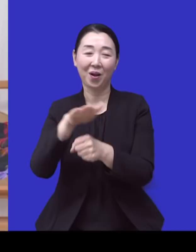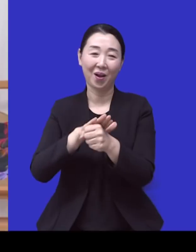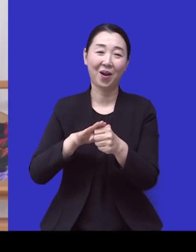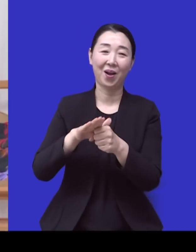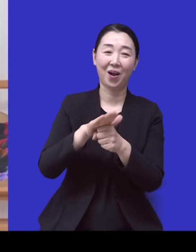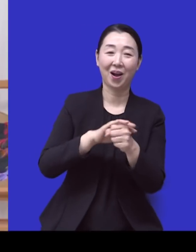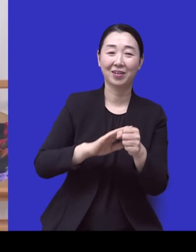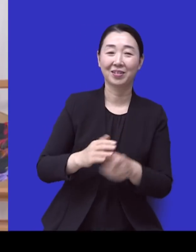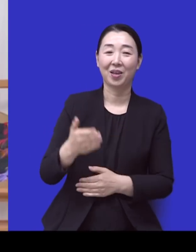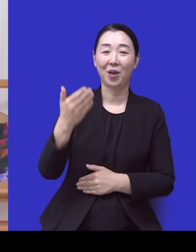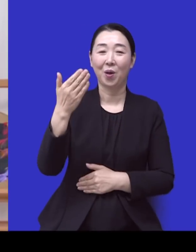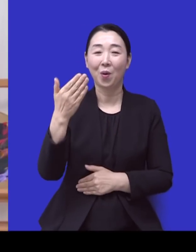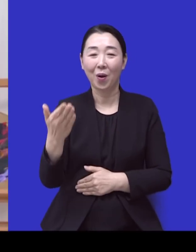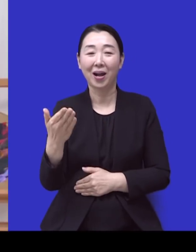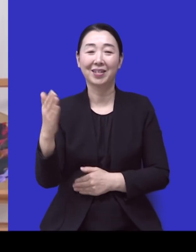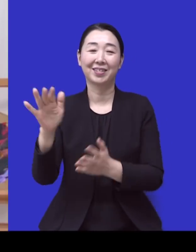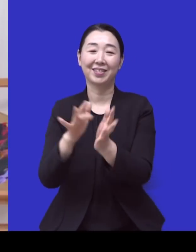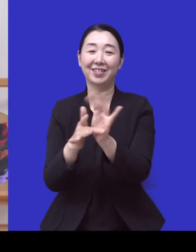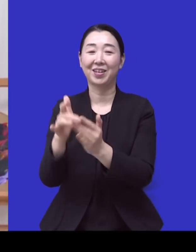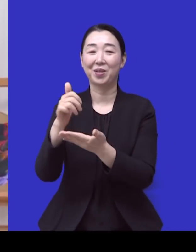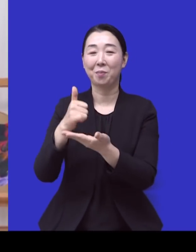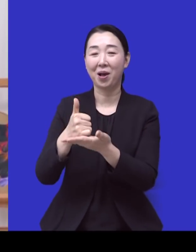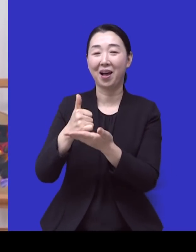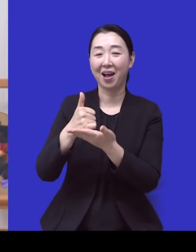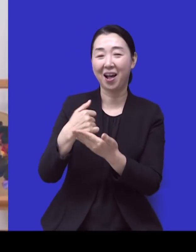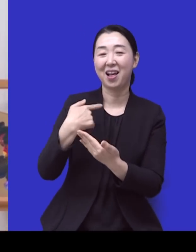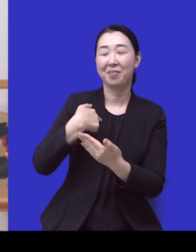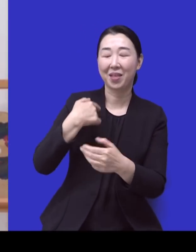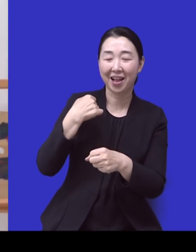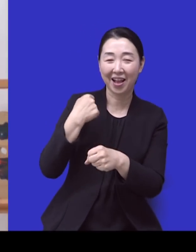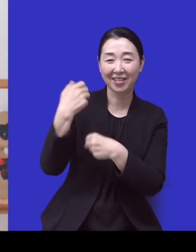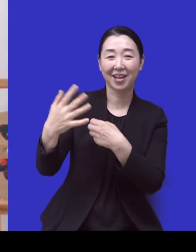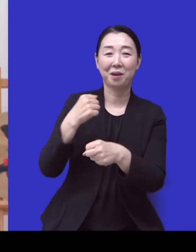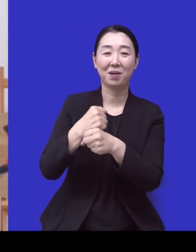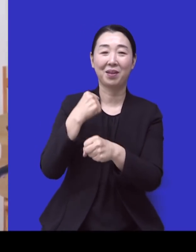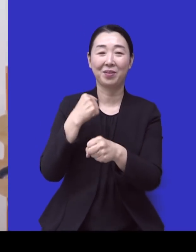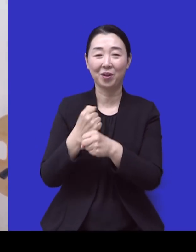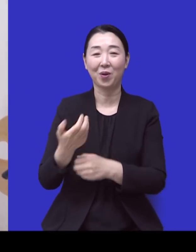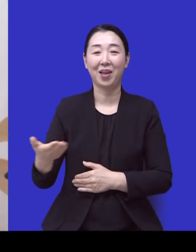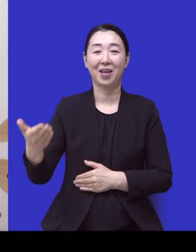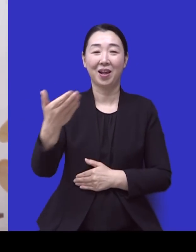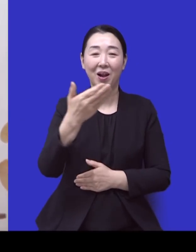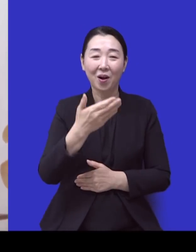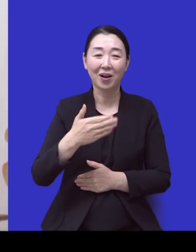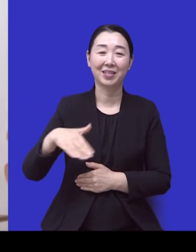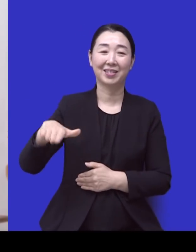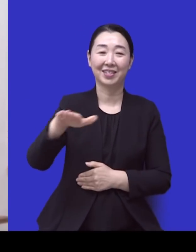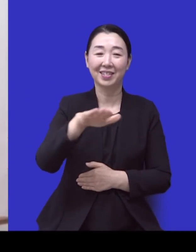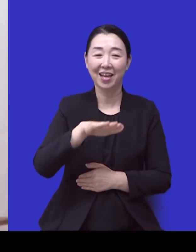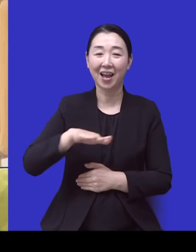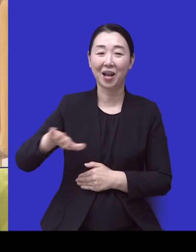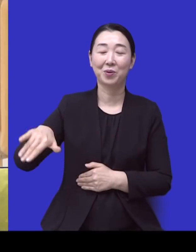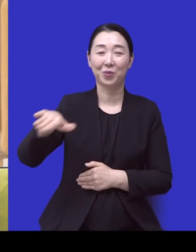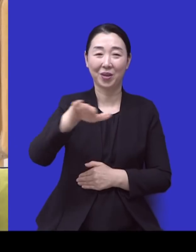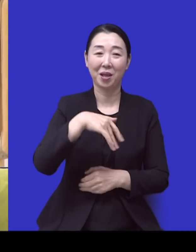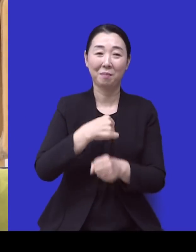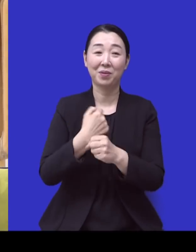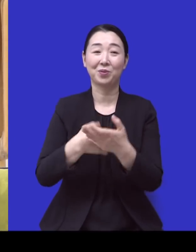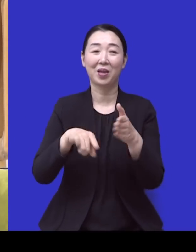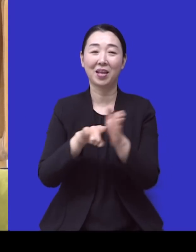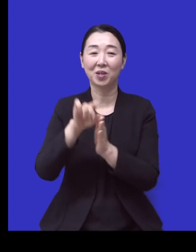love. We are born in Jesus. Oh, I'm made for love. We are born in love. We're meant to be the love.